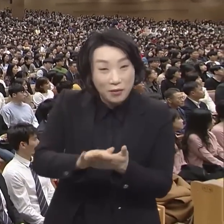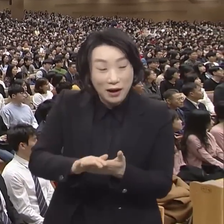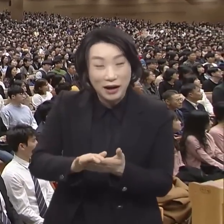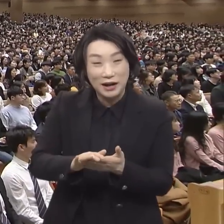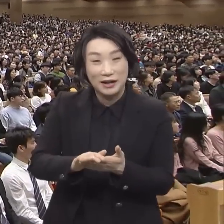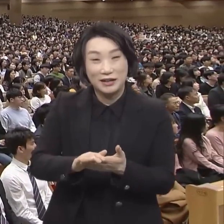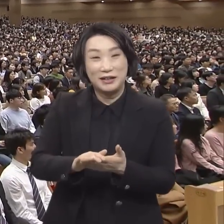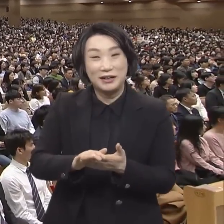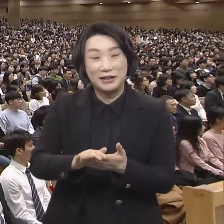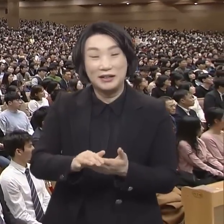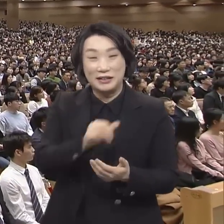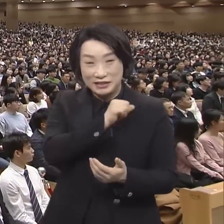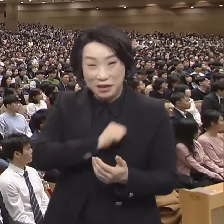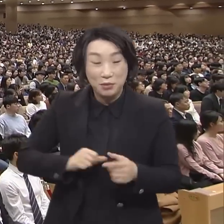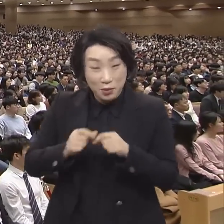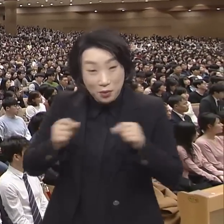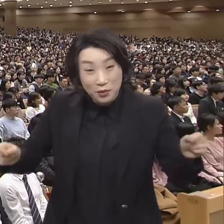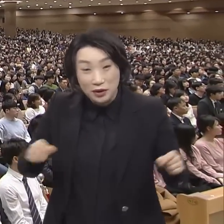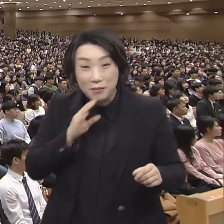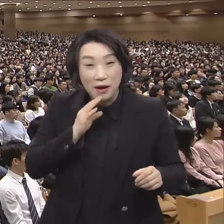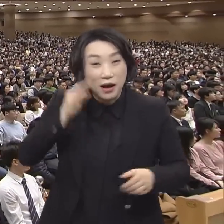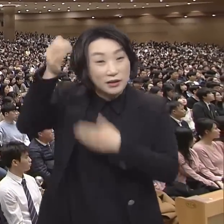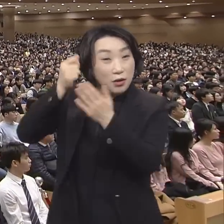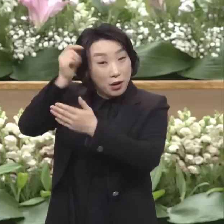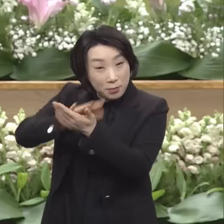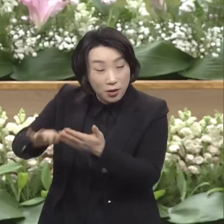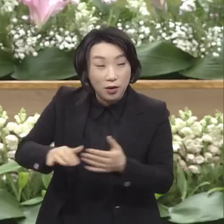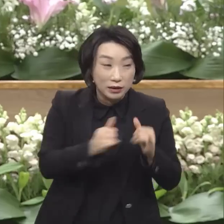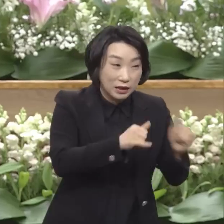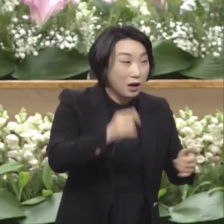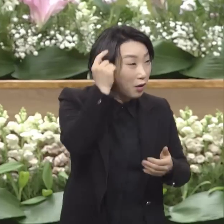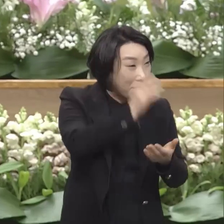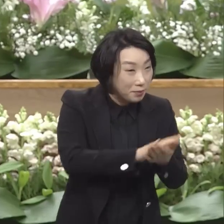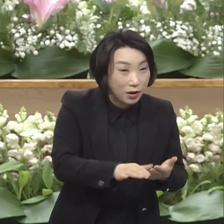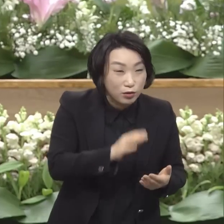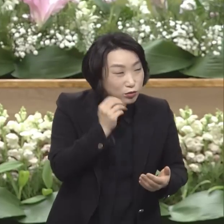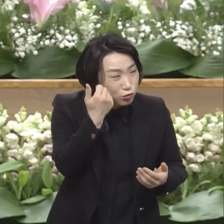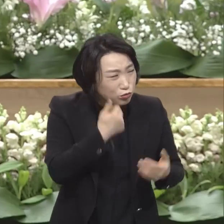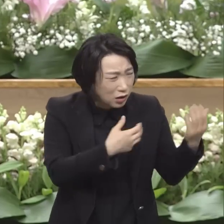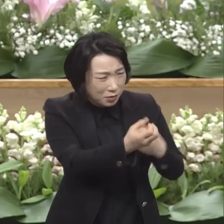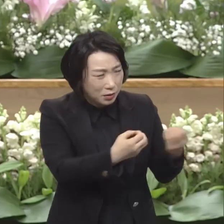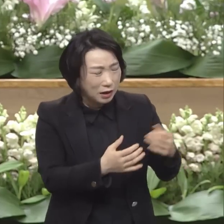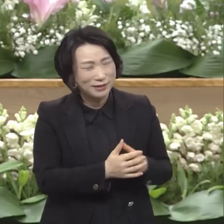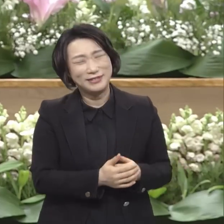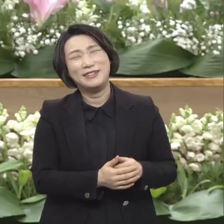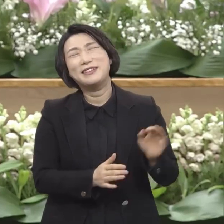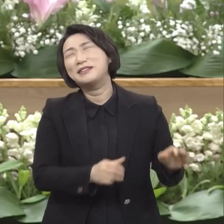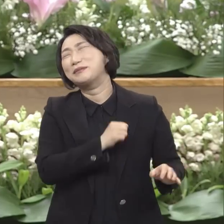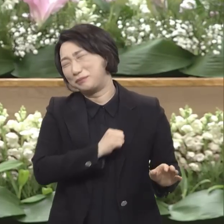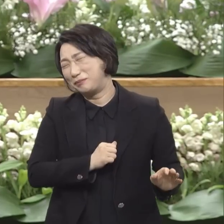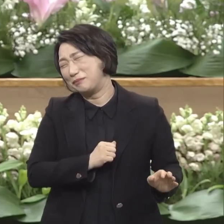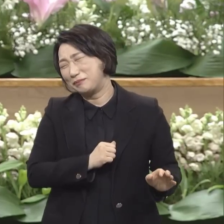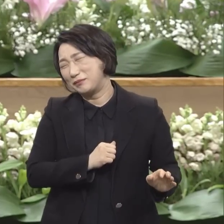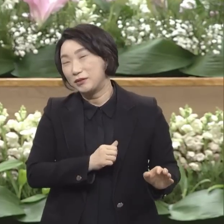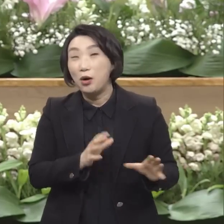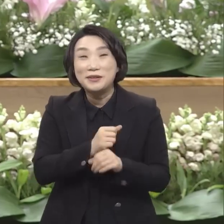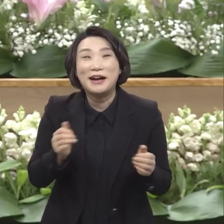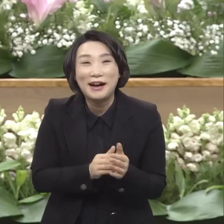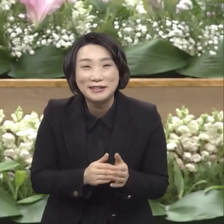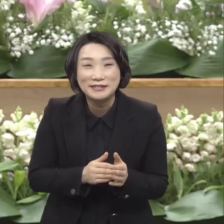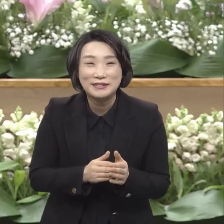오래 참음과 하나님과 화평, 인간과 화평. 누가 뭐라 해도 참어. 언제까지